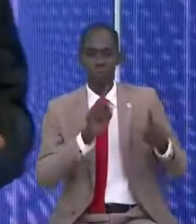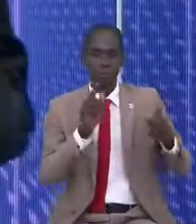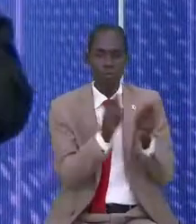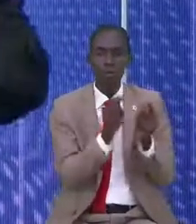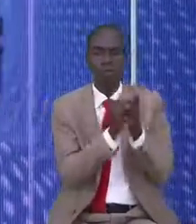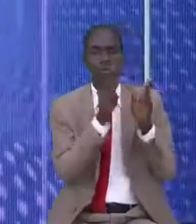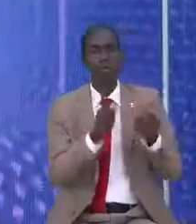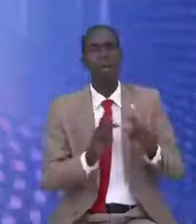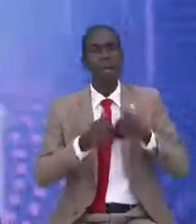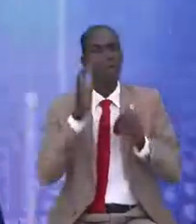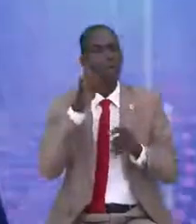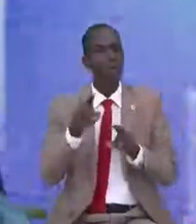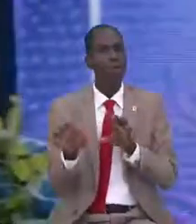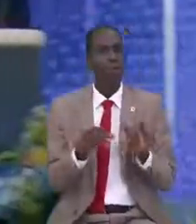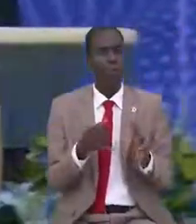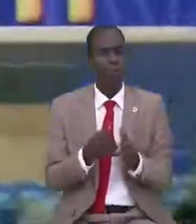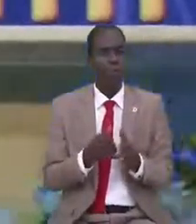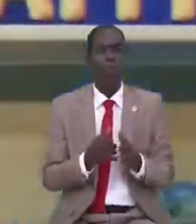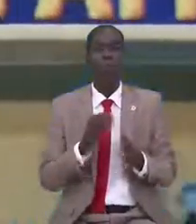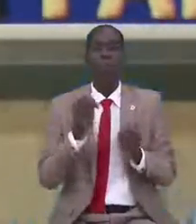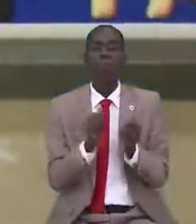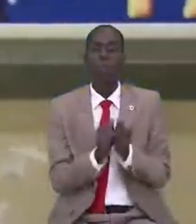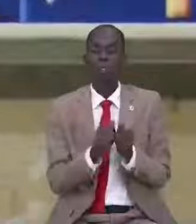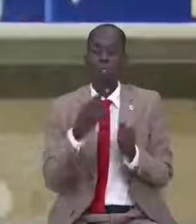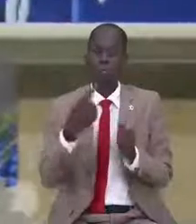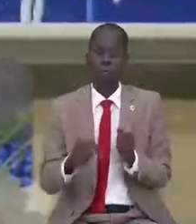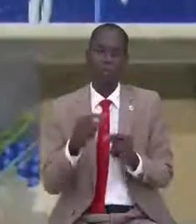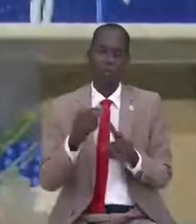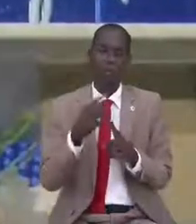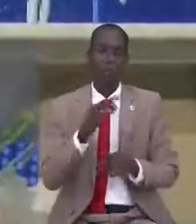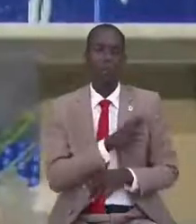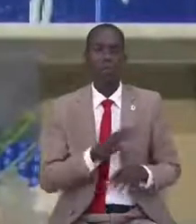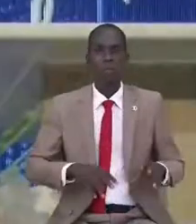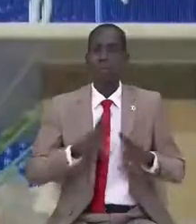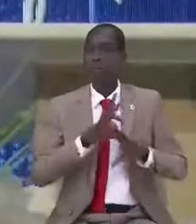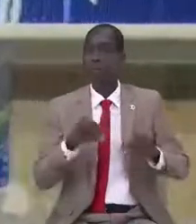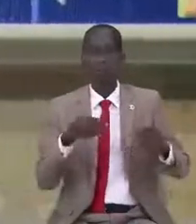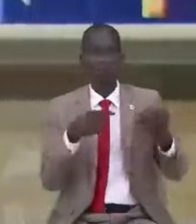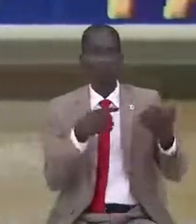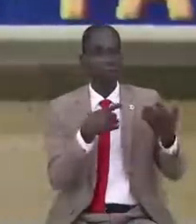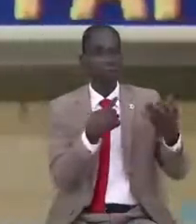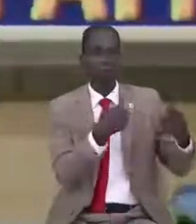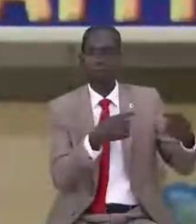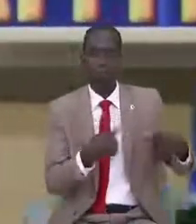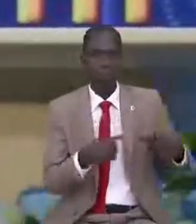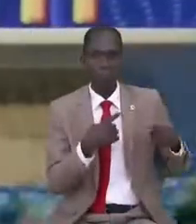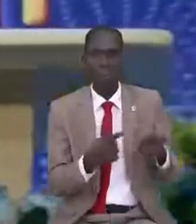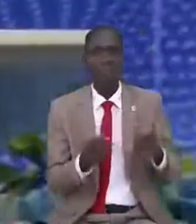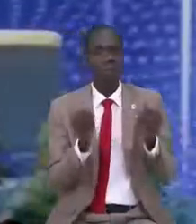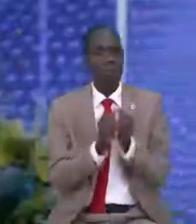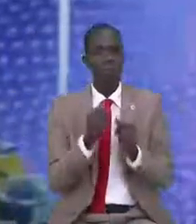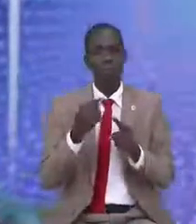Tu veux faire cela. Comment tu vas faire cela? Avec le message de Christ. Pas d'argument. Avec le message de